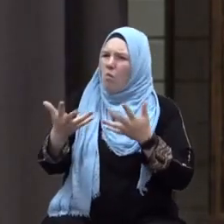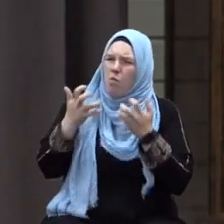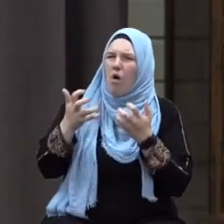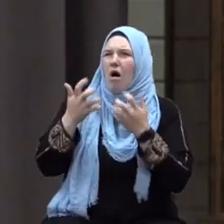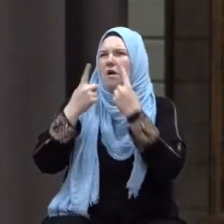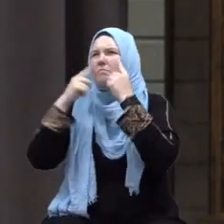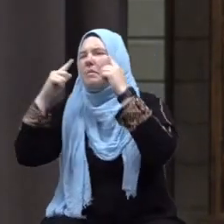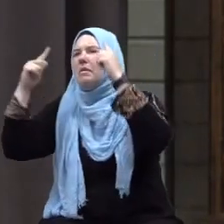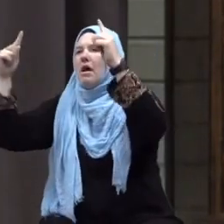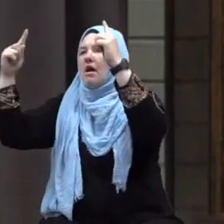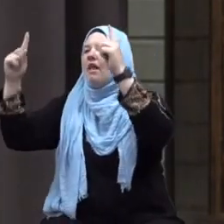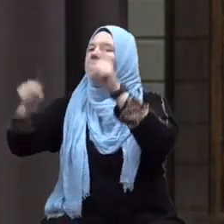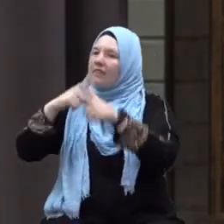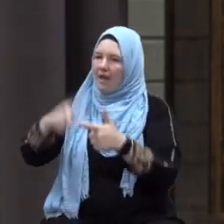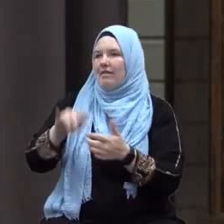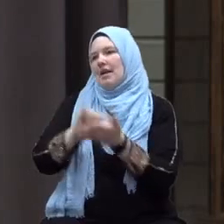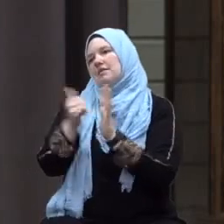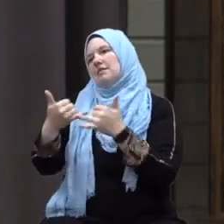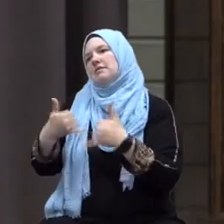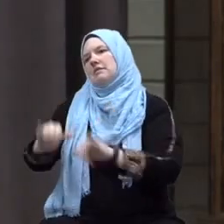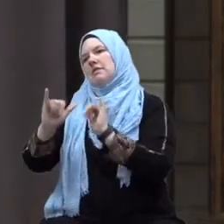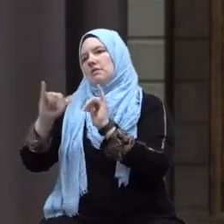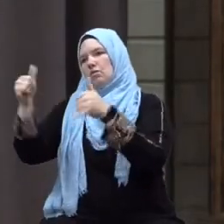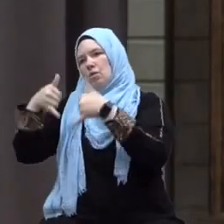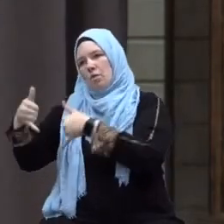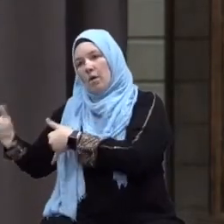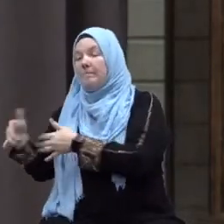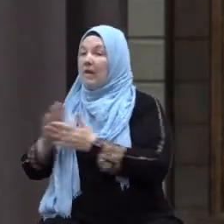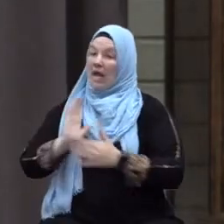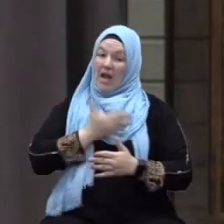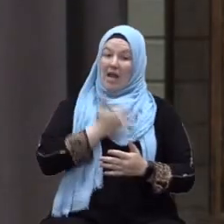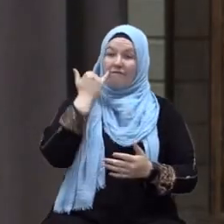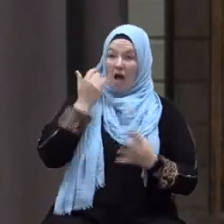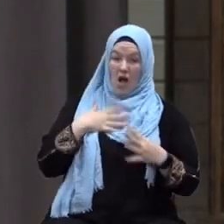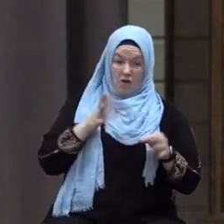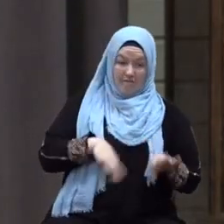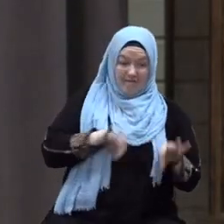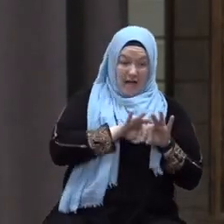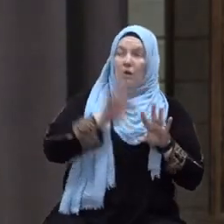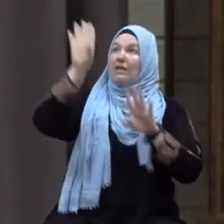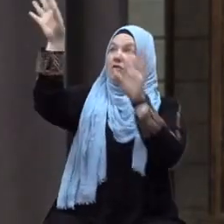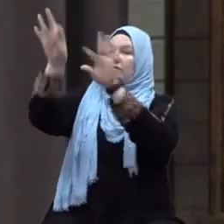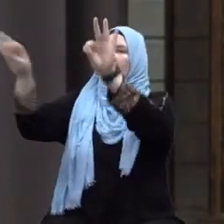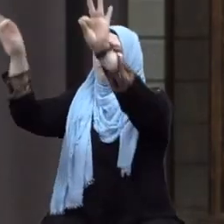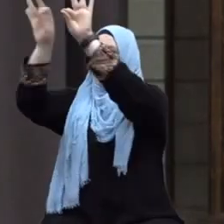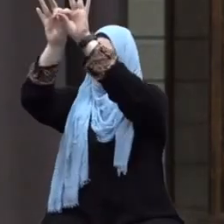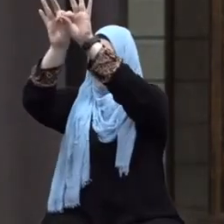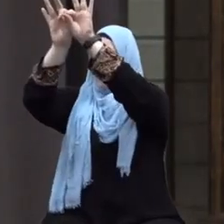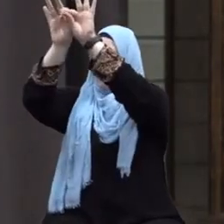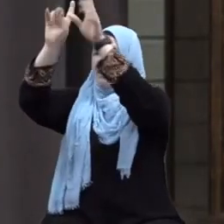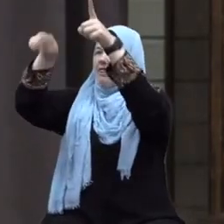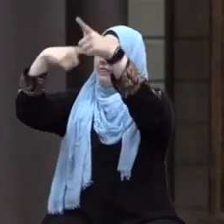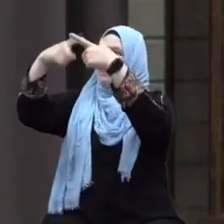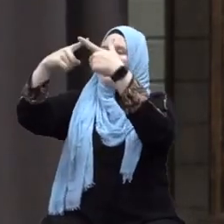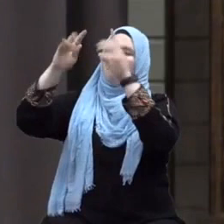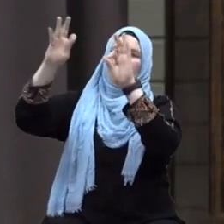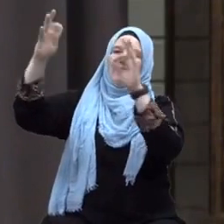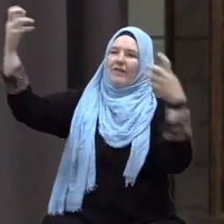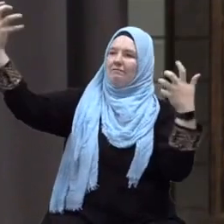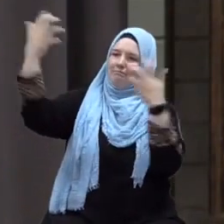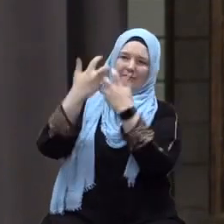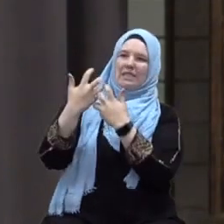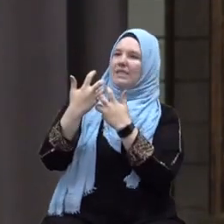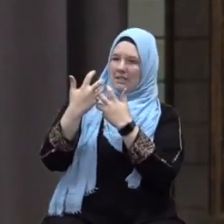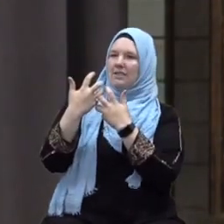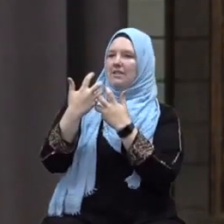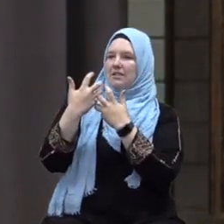value what Allah values? If our values are His values, then the deal is done. رَبِحَ